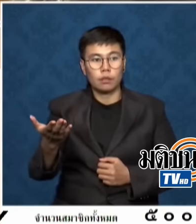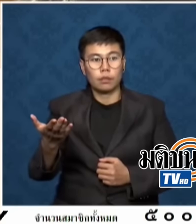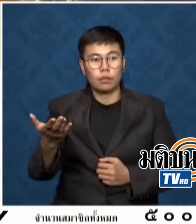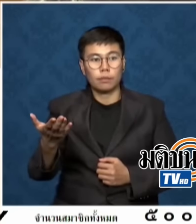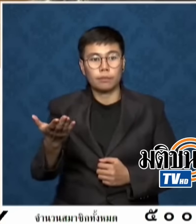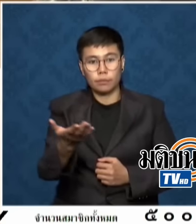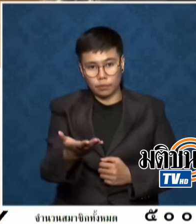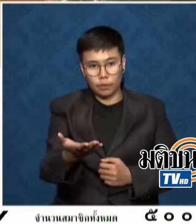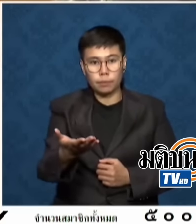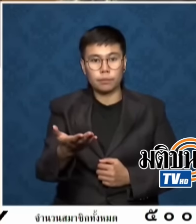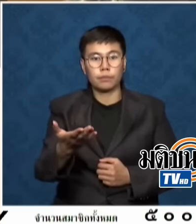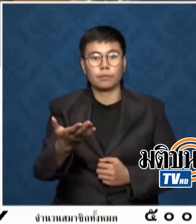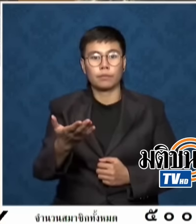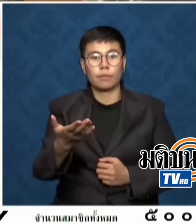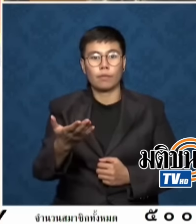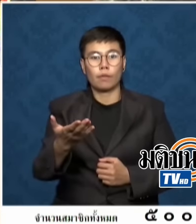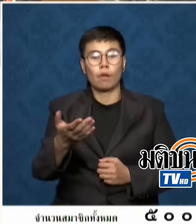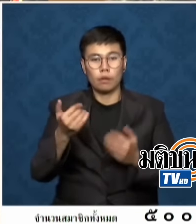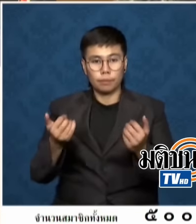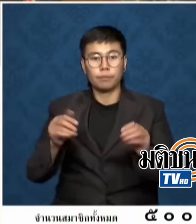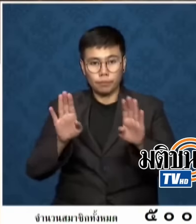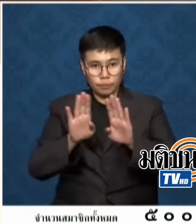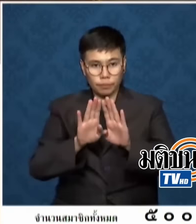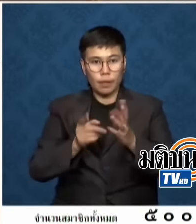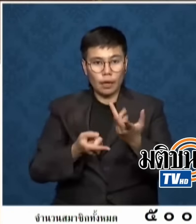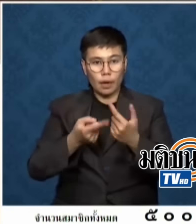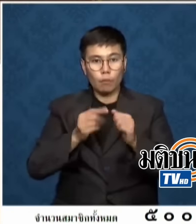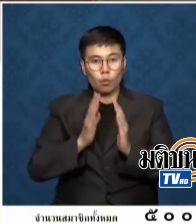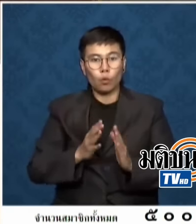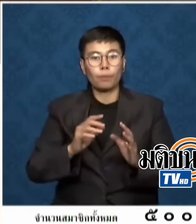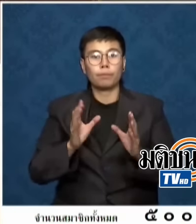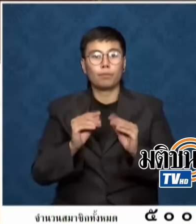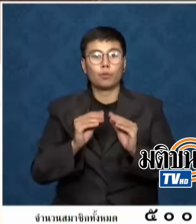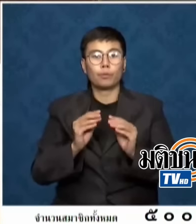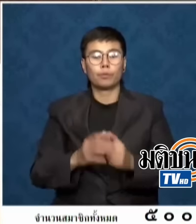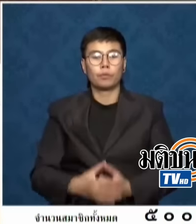เชิญปิดการแสดงตนนะครับ